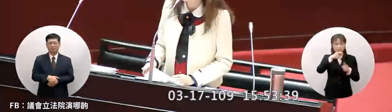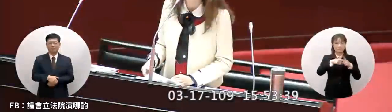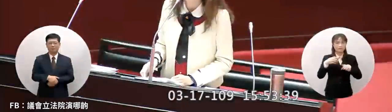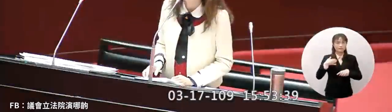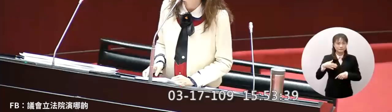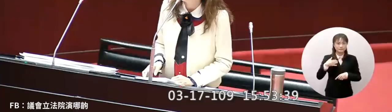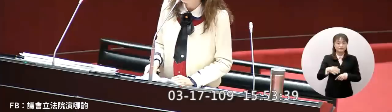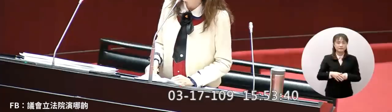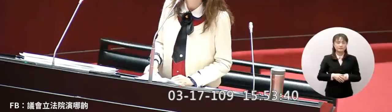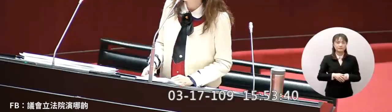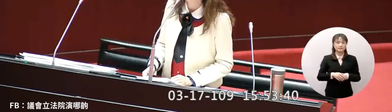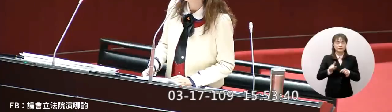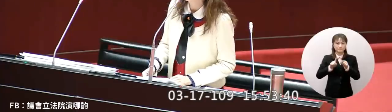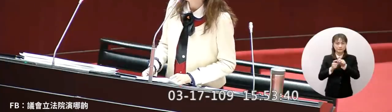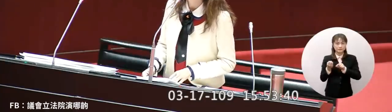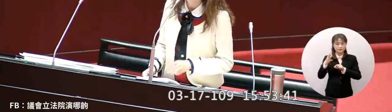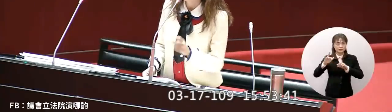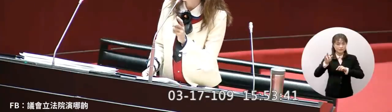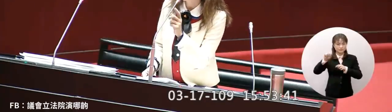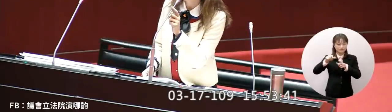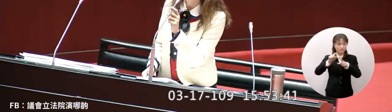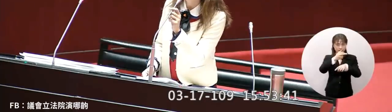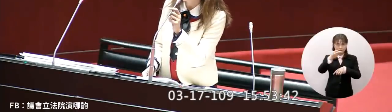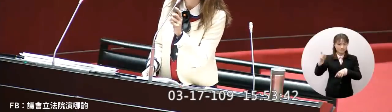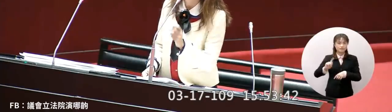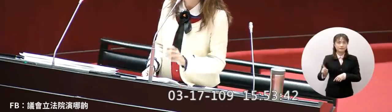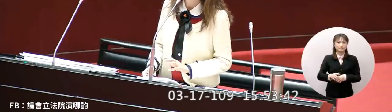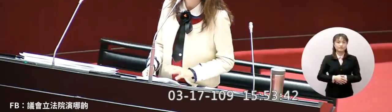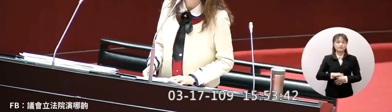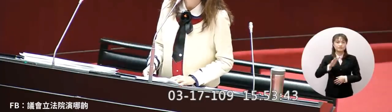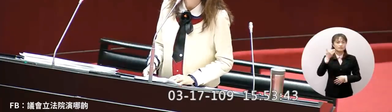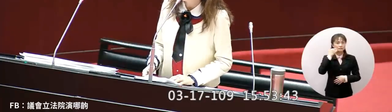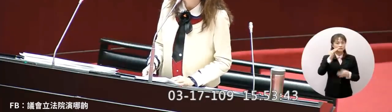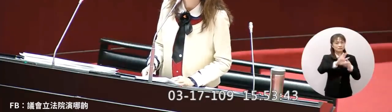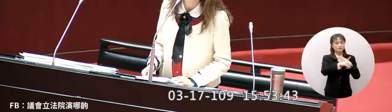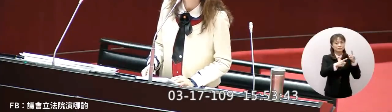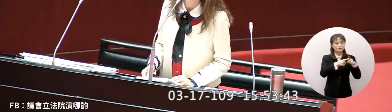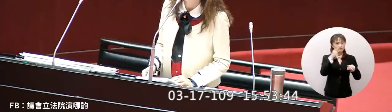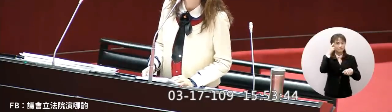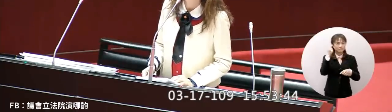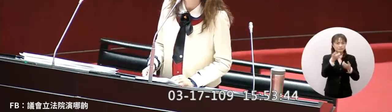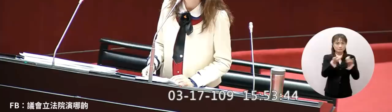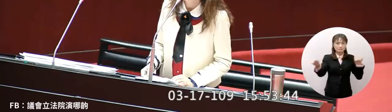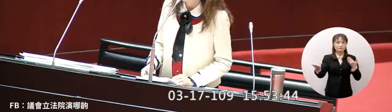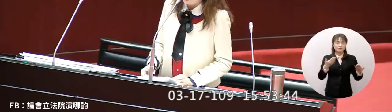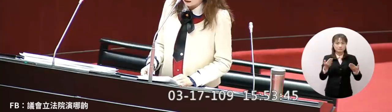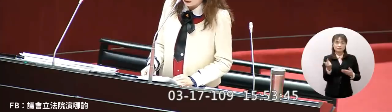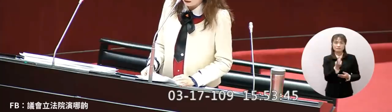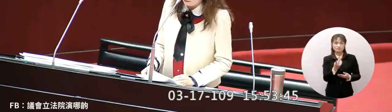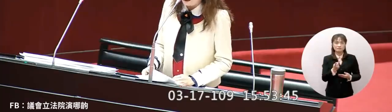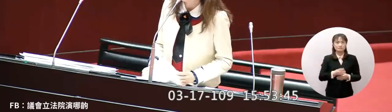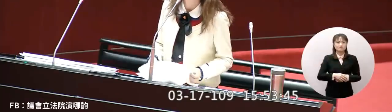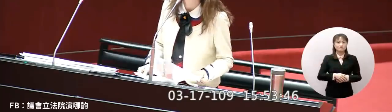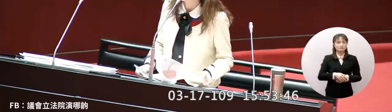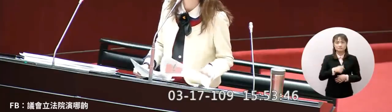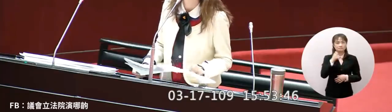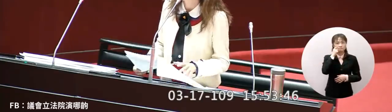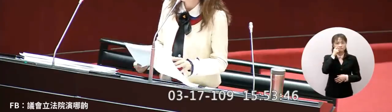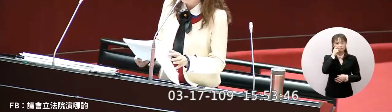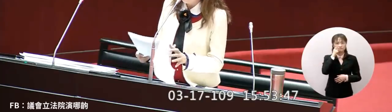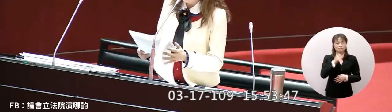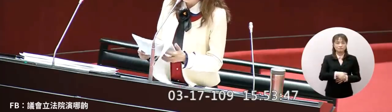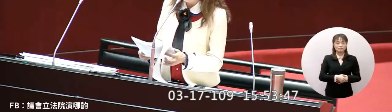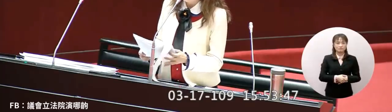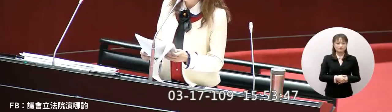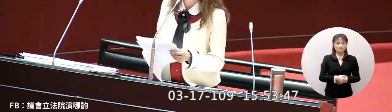China Airline 是中华航空。纵使我想外国人要搞清楚这两者的不同，我想是非常的难